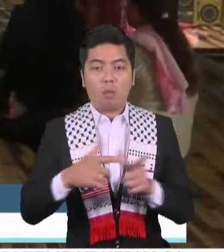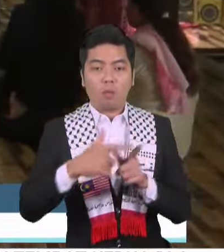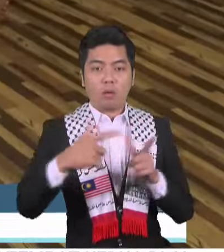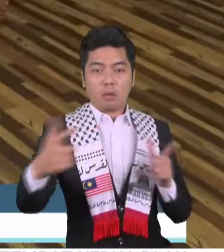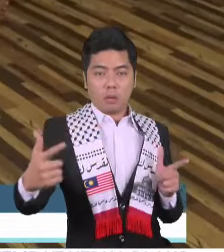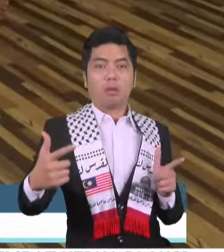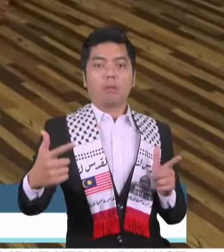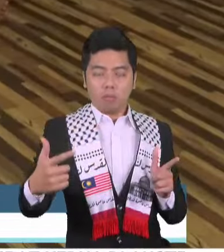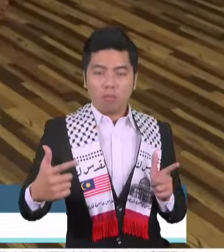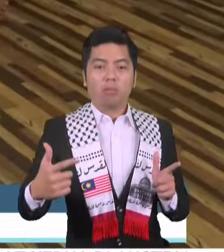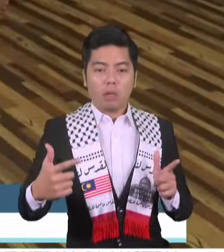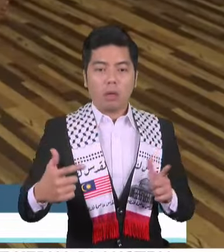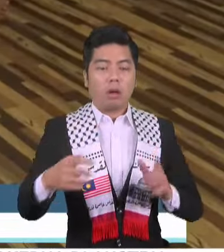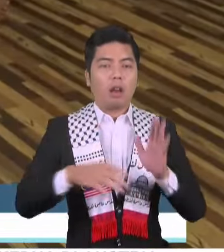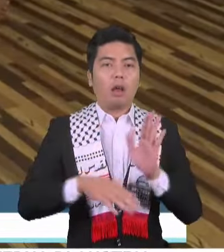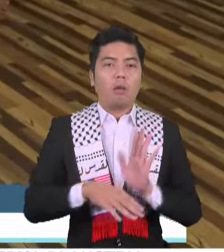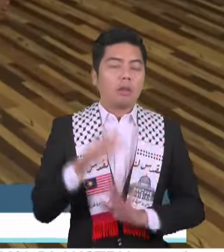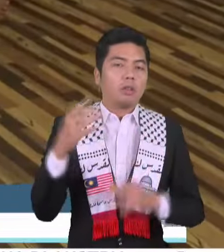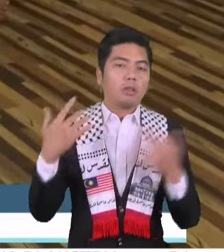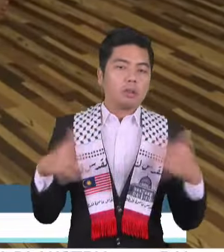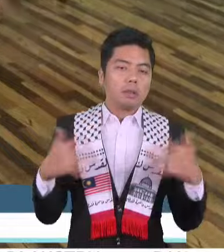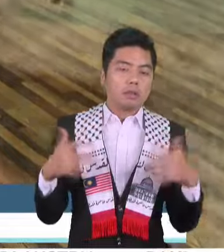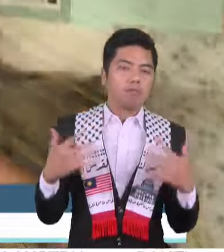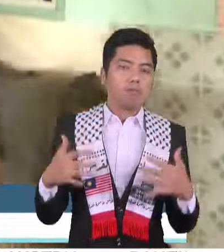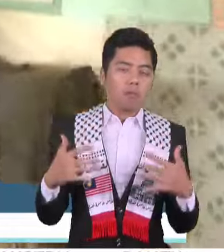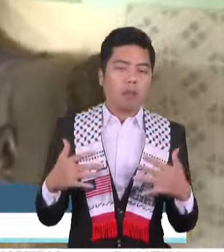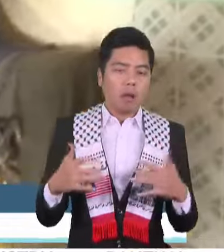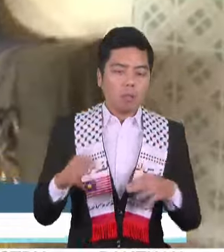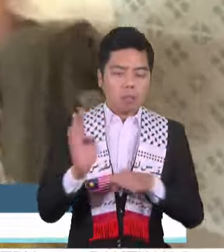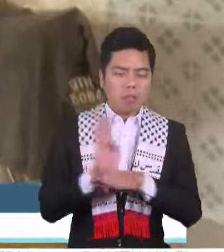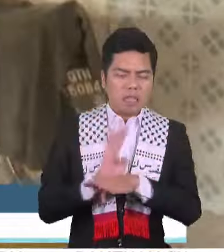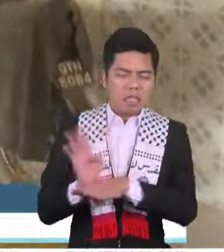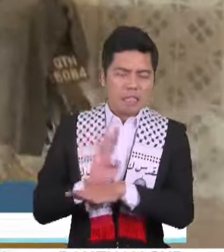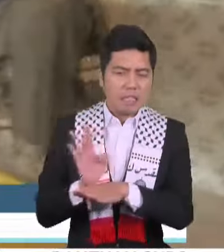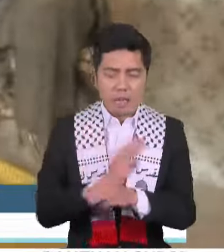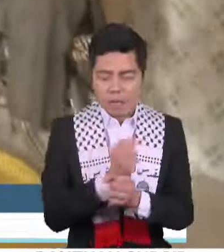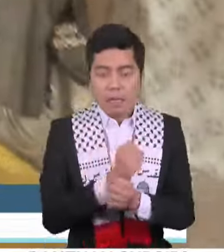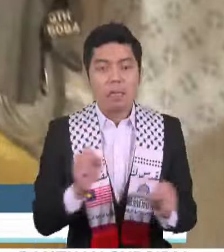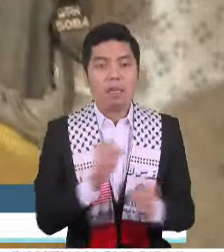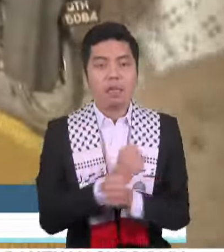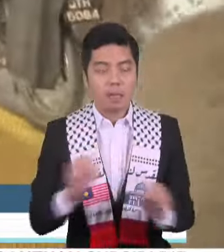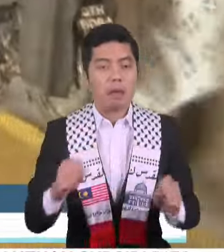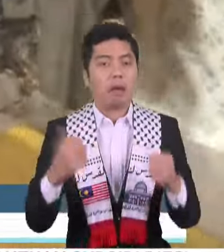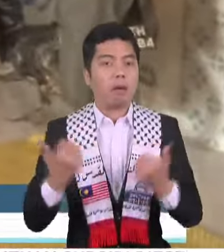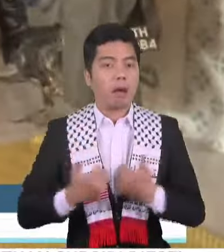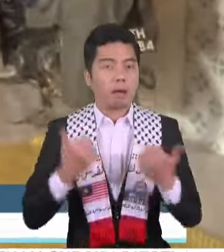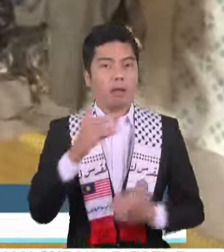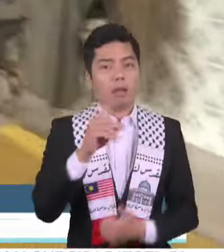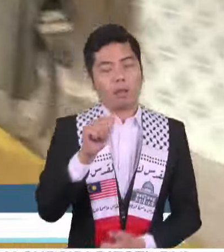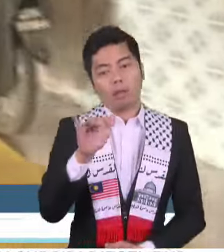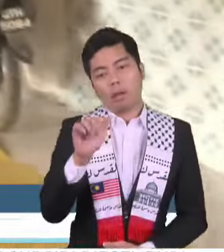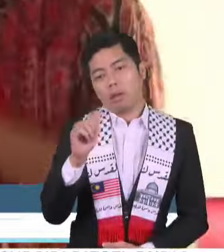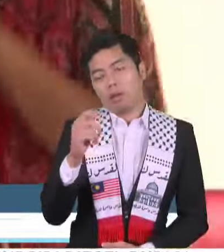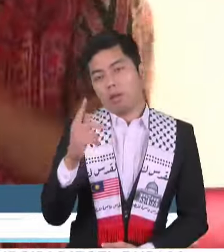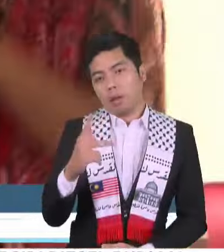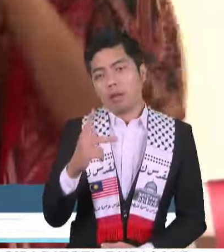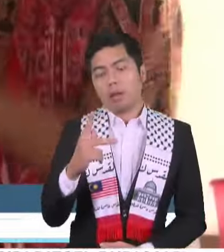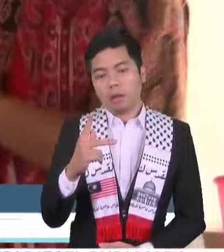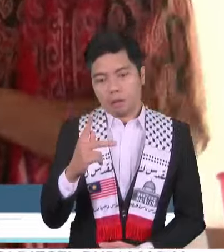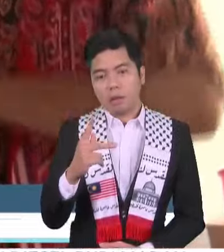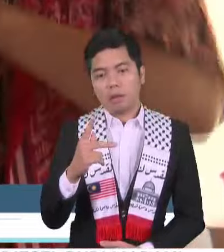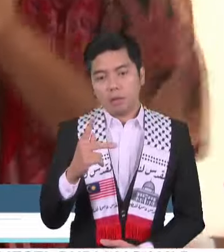Bumi Kenyalang. Lebih teruja, meskipun sedang sibuk dengan persiapan perayaan Gawai Dayak sejak hujung Mei